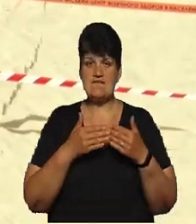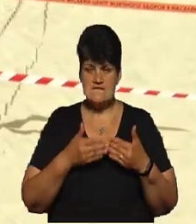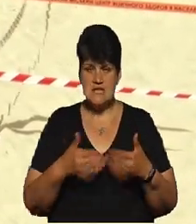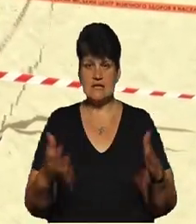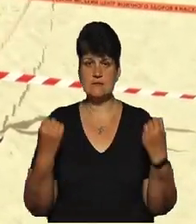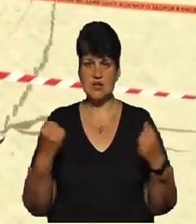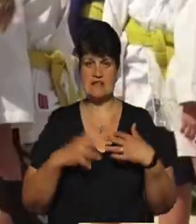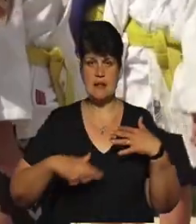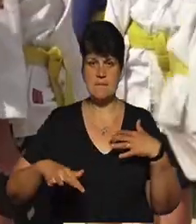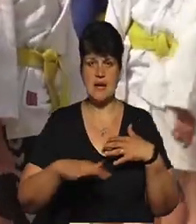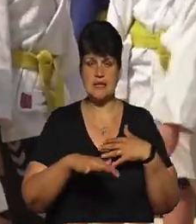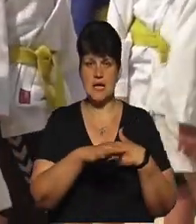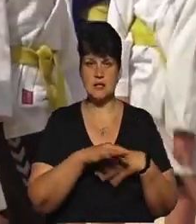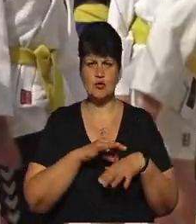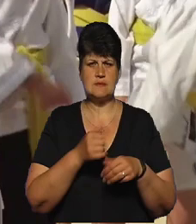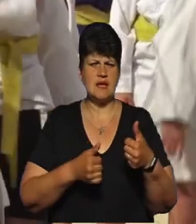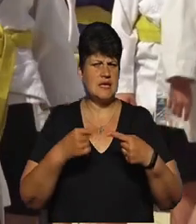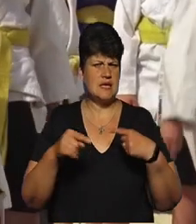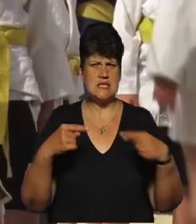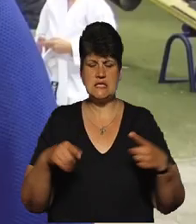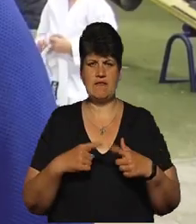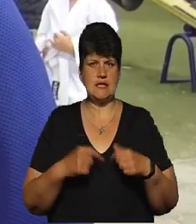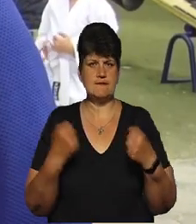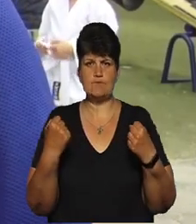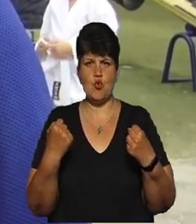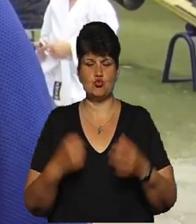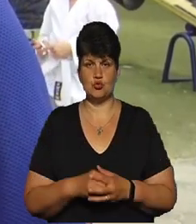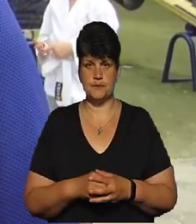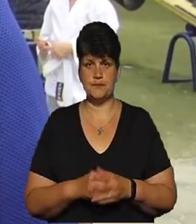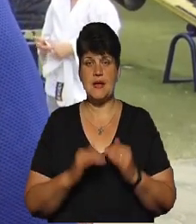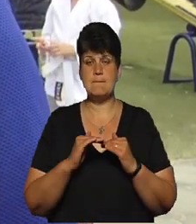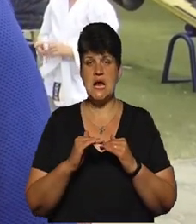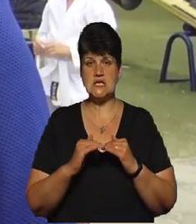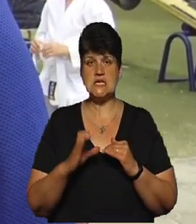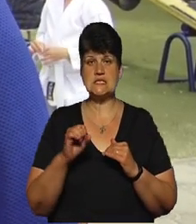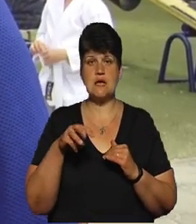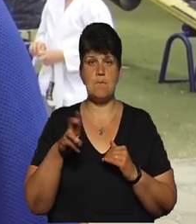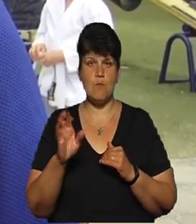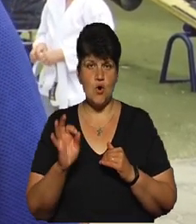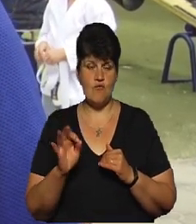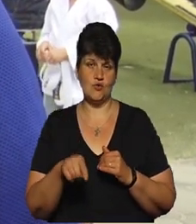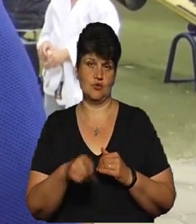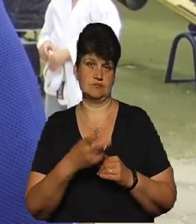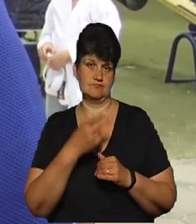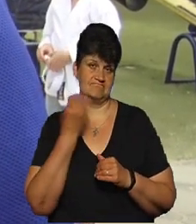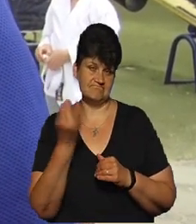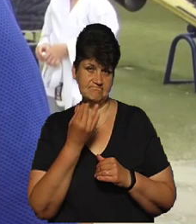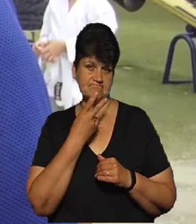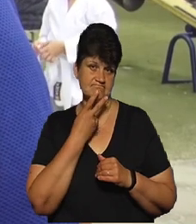міста проводять змагання з різних видів спорту. Пляжне самбо. Воно медійне, дуже цікаве, тому